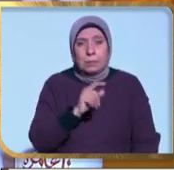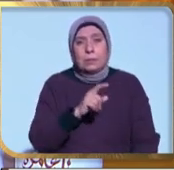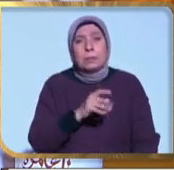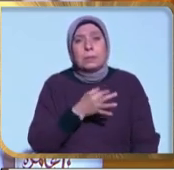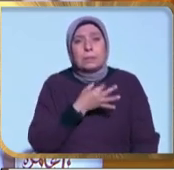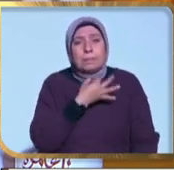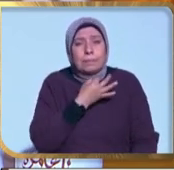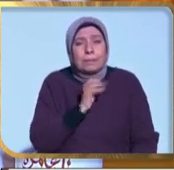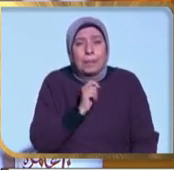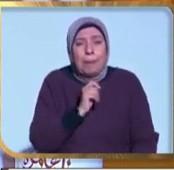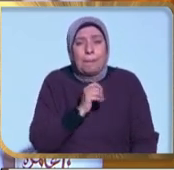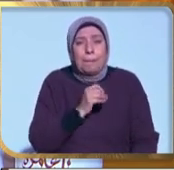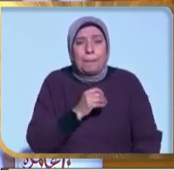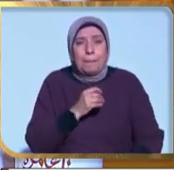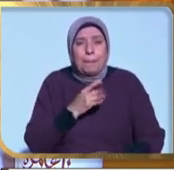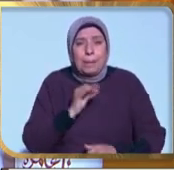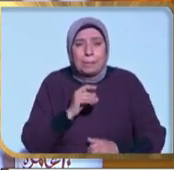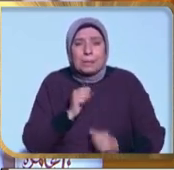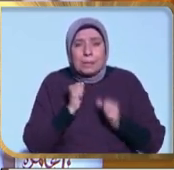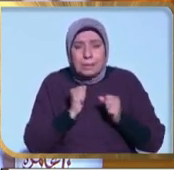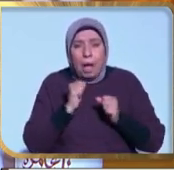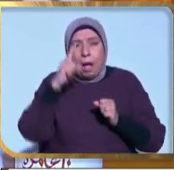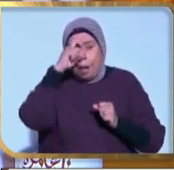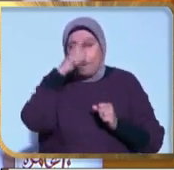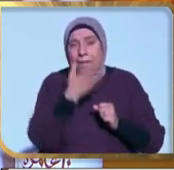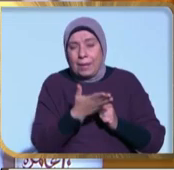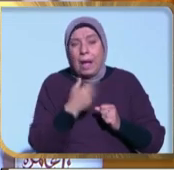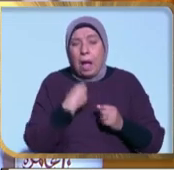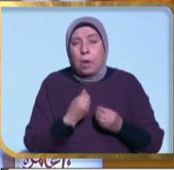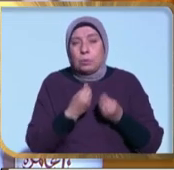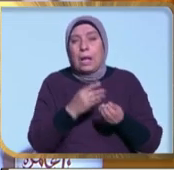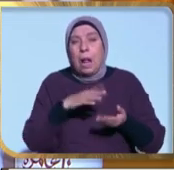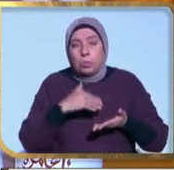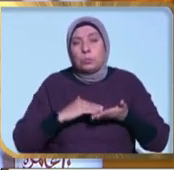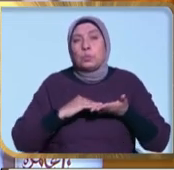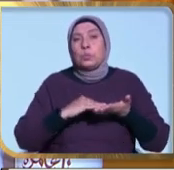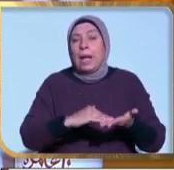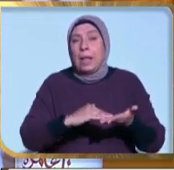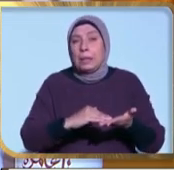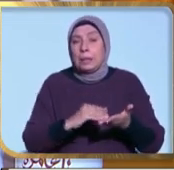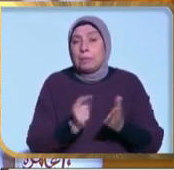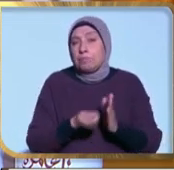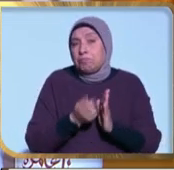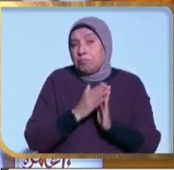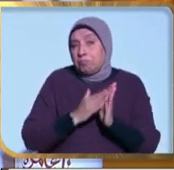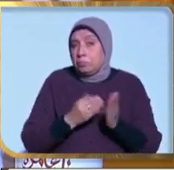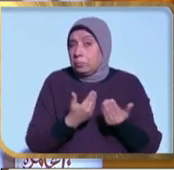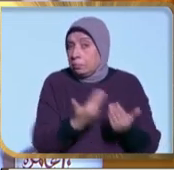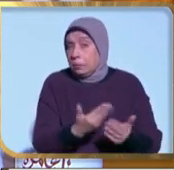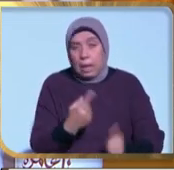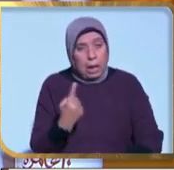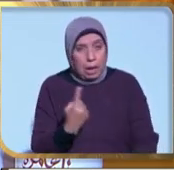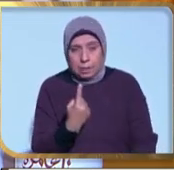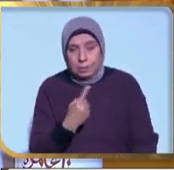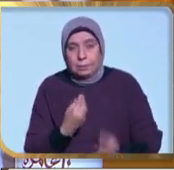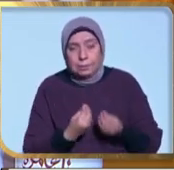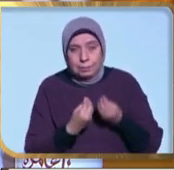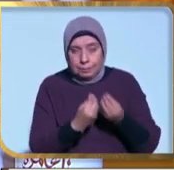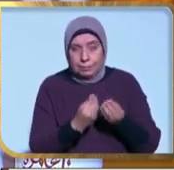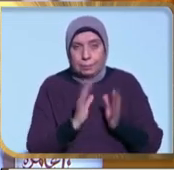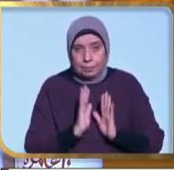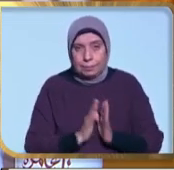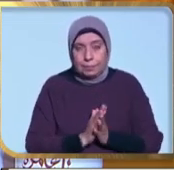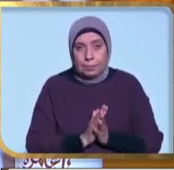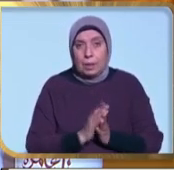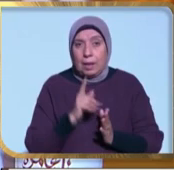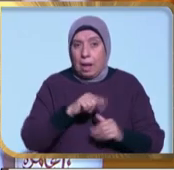وا محتاجه مساعده فهو شايف انه عايز يديها حاجه تقدر انها تسندها في الحياه في حتى وفي